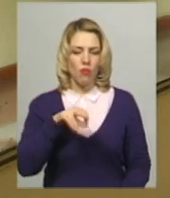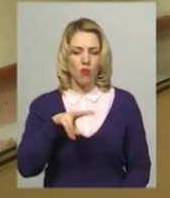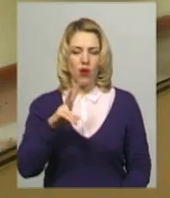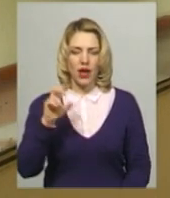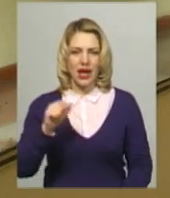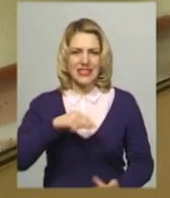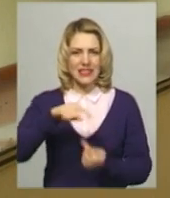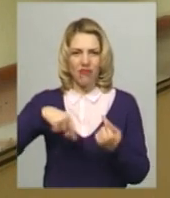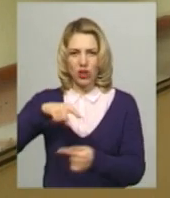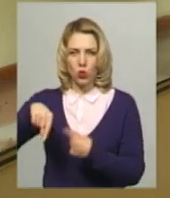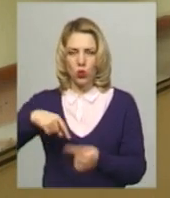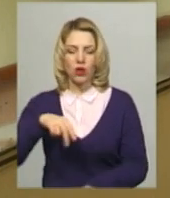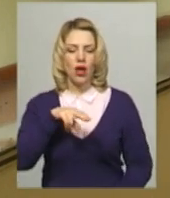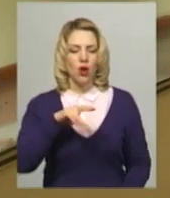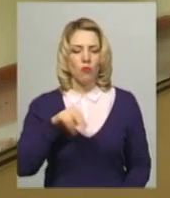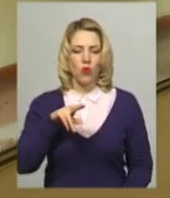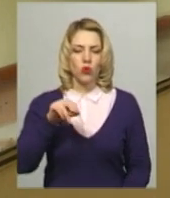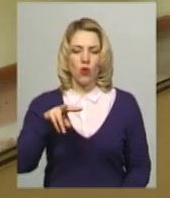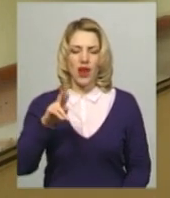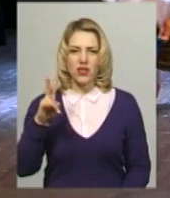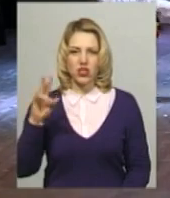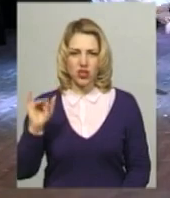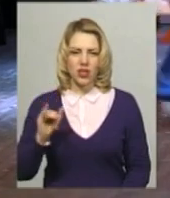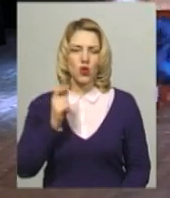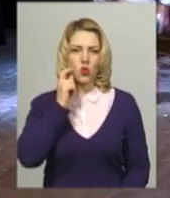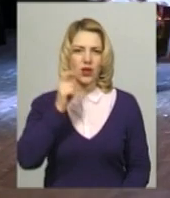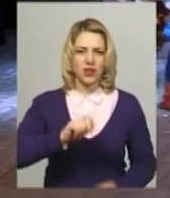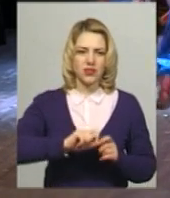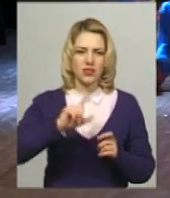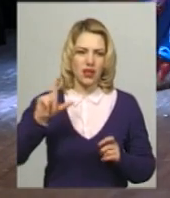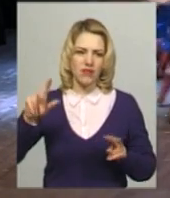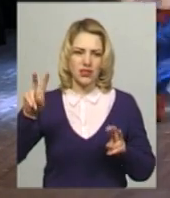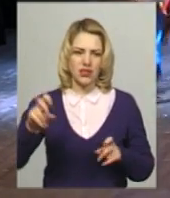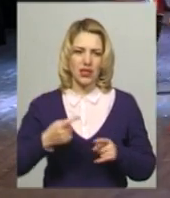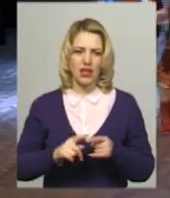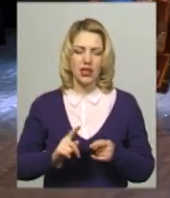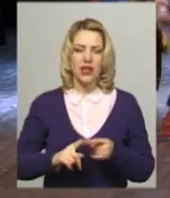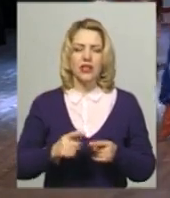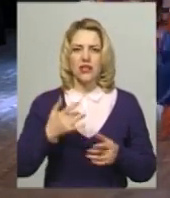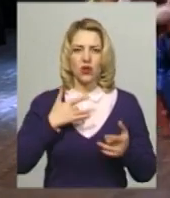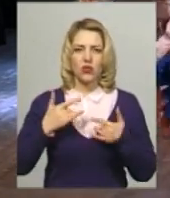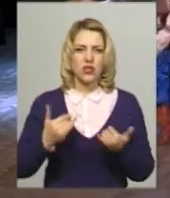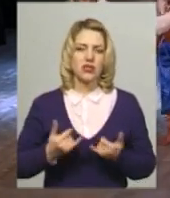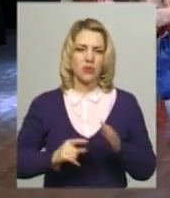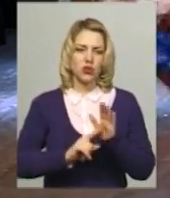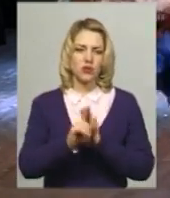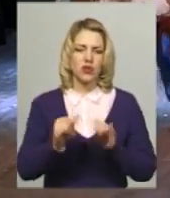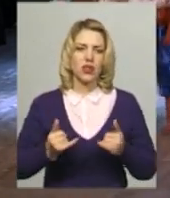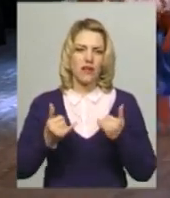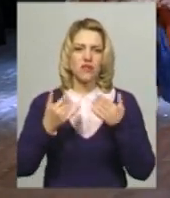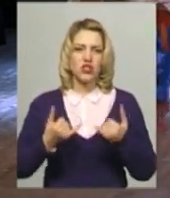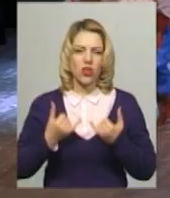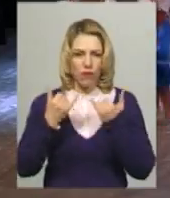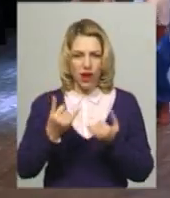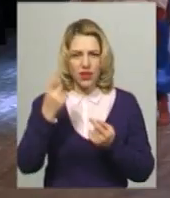Завертуха», «Подолянчики» і «Українська веселка». Концертне дійство «Вінок Кобзареві» започаткували для вшанування творчості Тараса